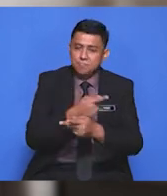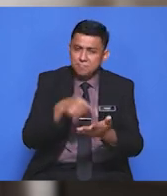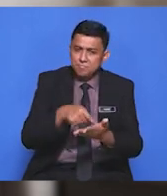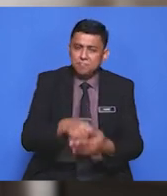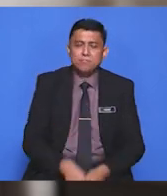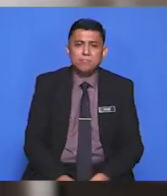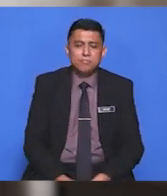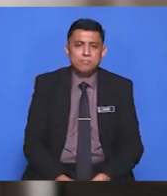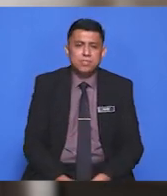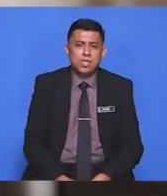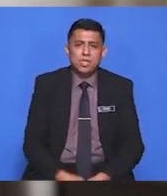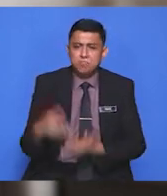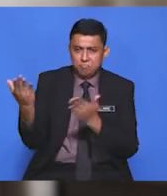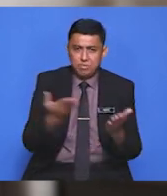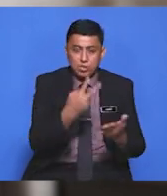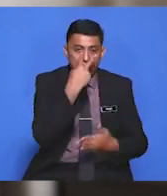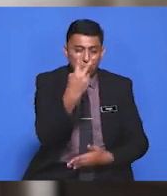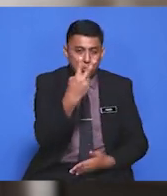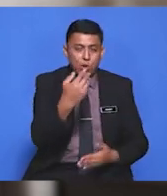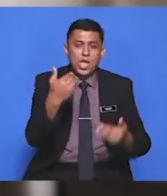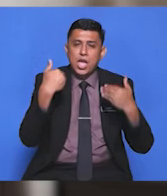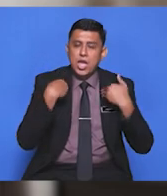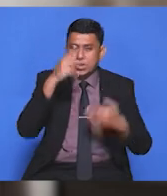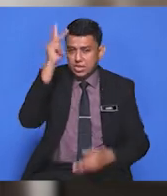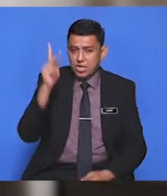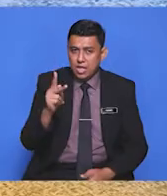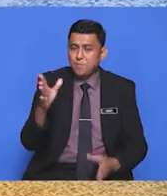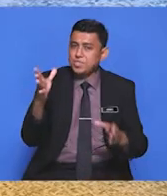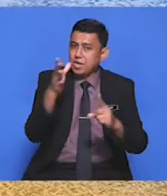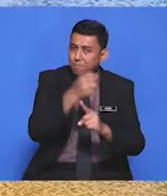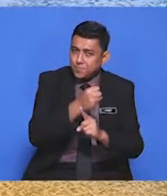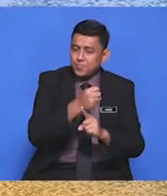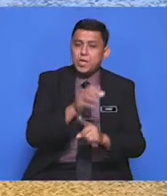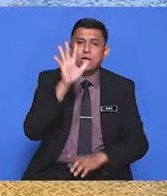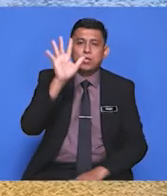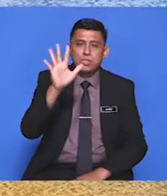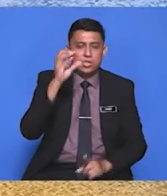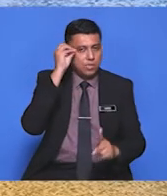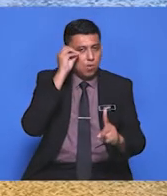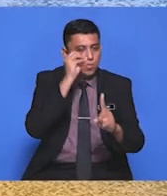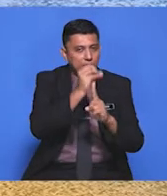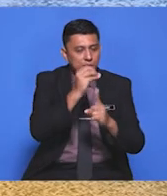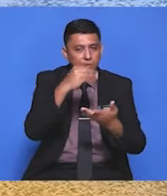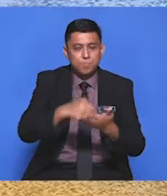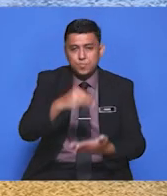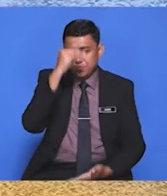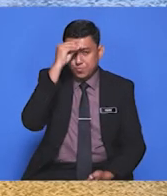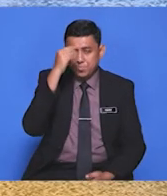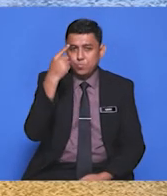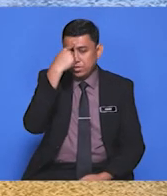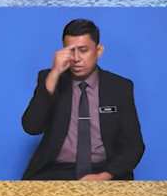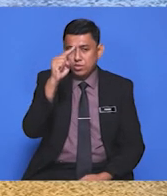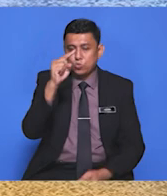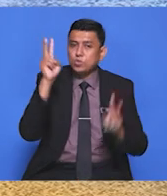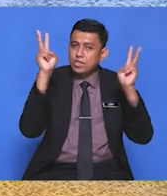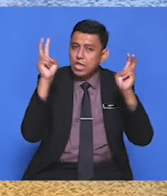pelajar-pelajar sila semak. Adakah telah mencapai 5 objektif pembelajaran untuk